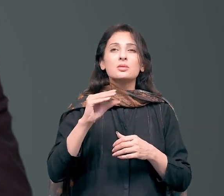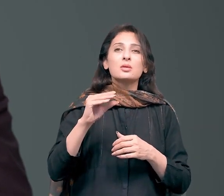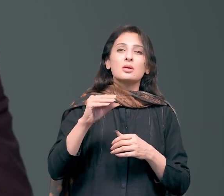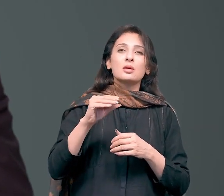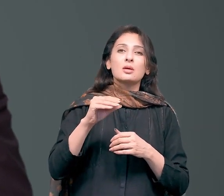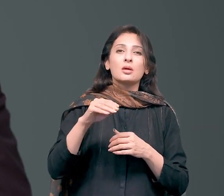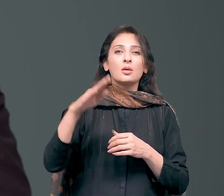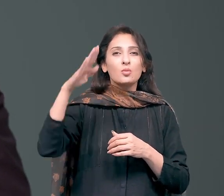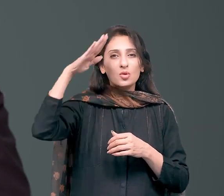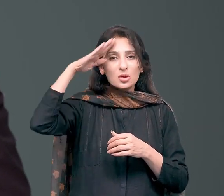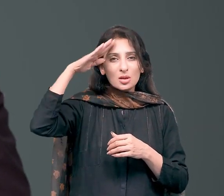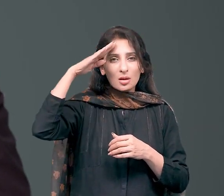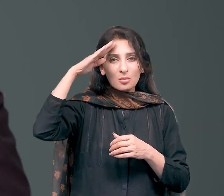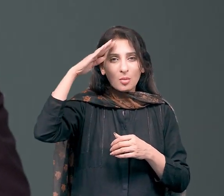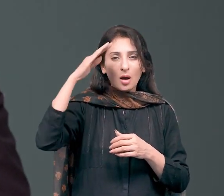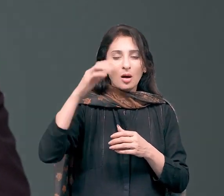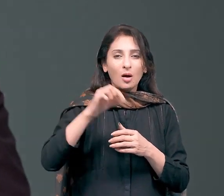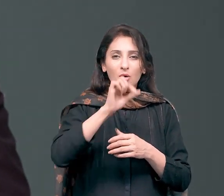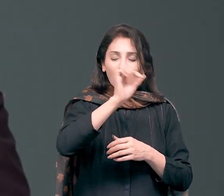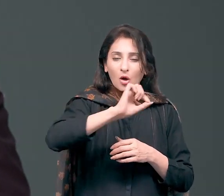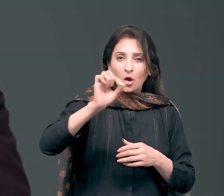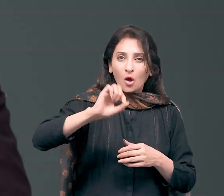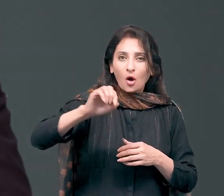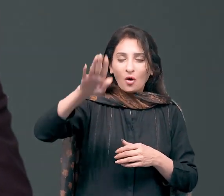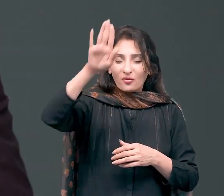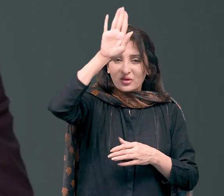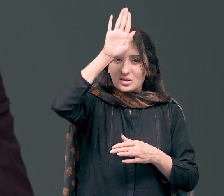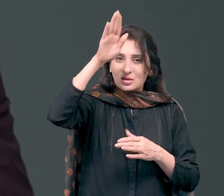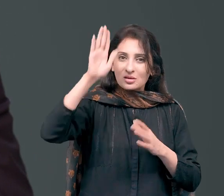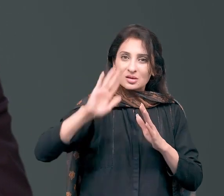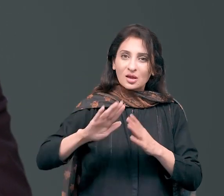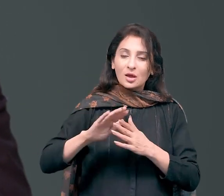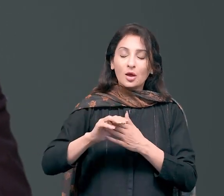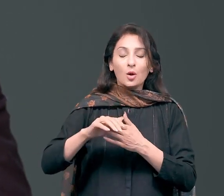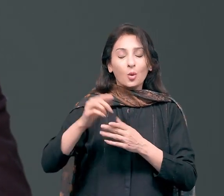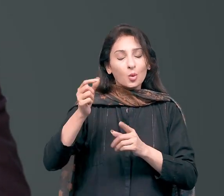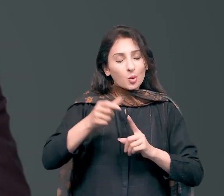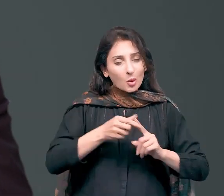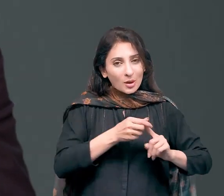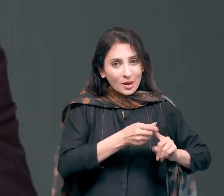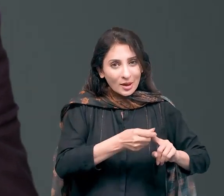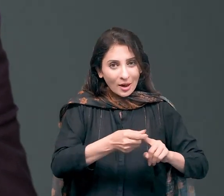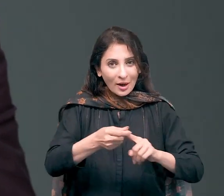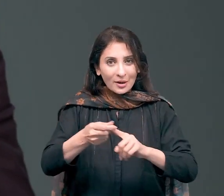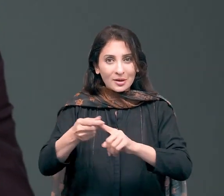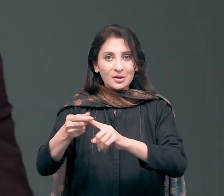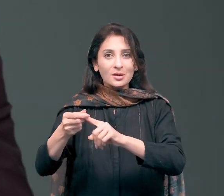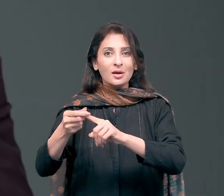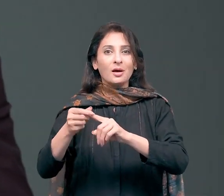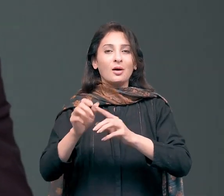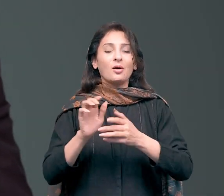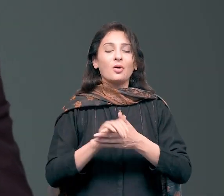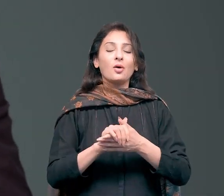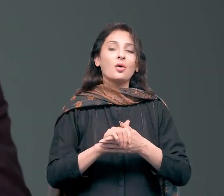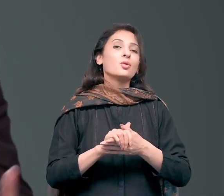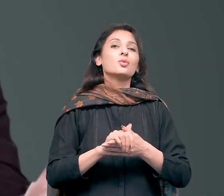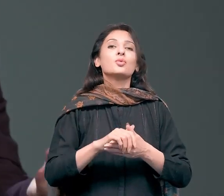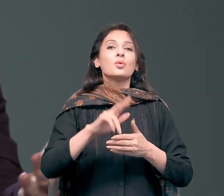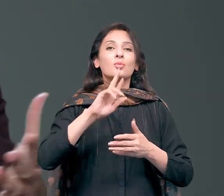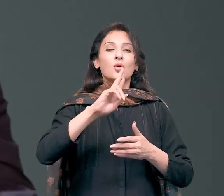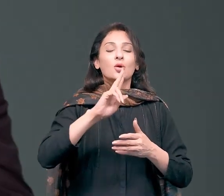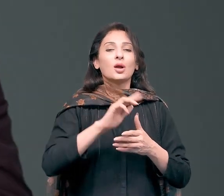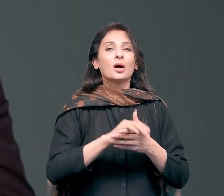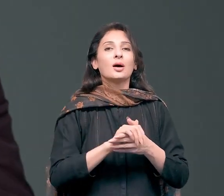تھے جو فائنانس ڈپارٹمنٹ میں موجود تھے، انہوں نے گائیڈ کیا. تو تب کہا جاتا ہے کہ سردار پٹیل ان کے